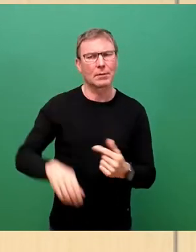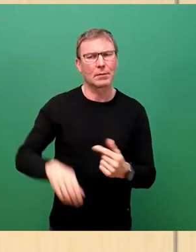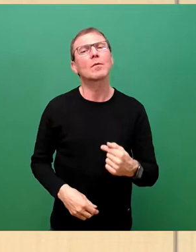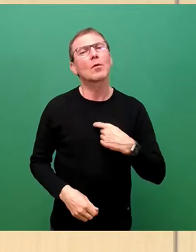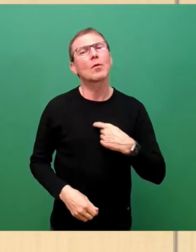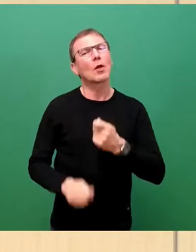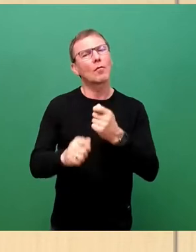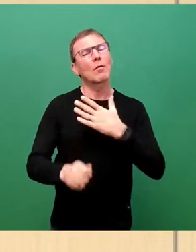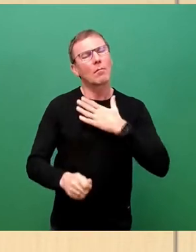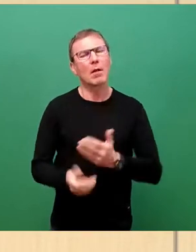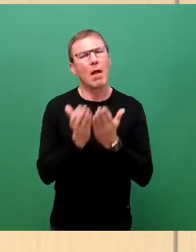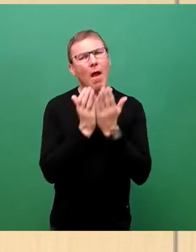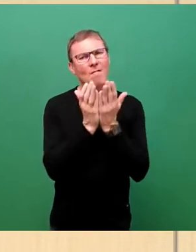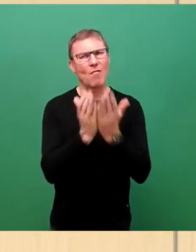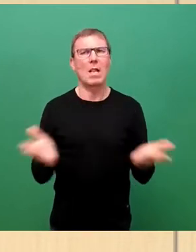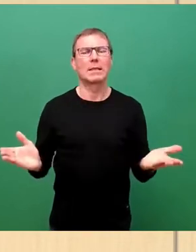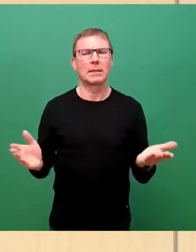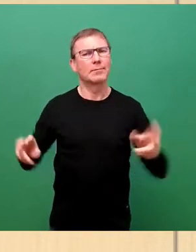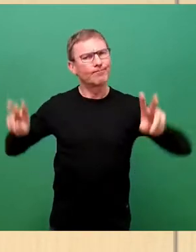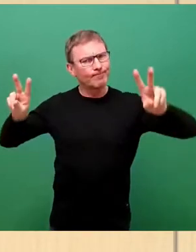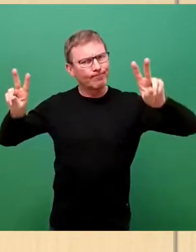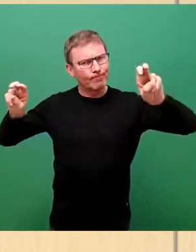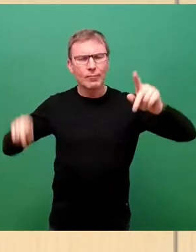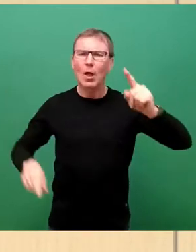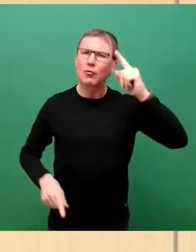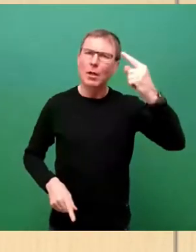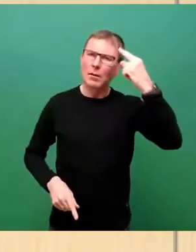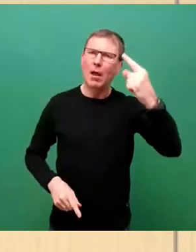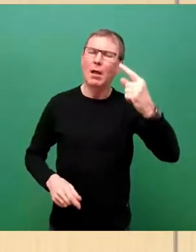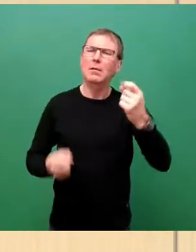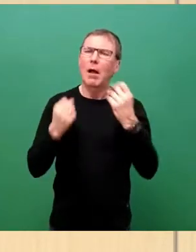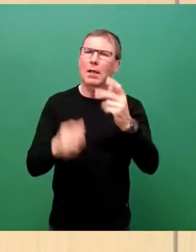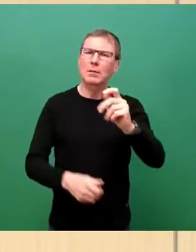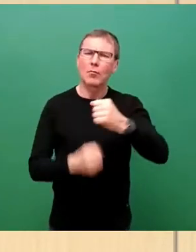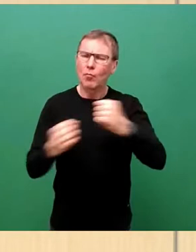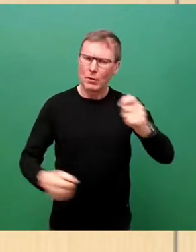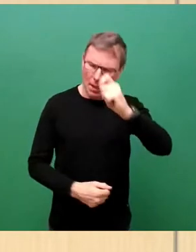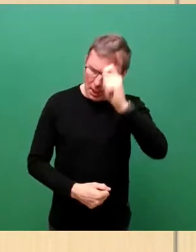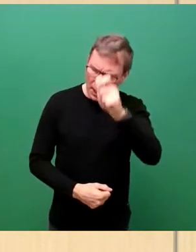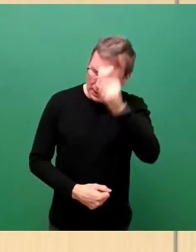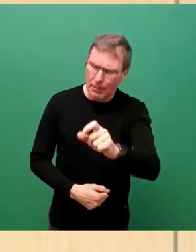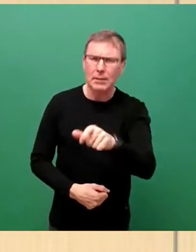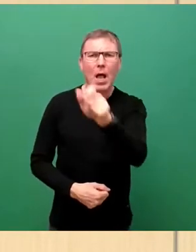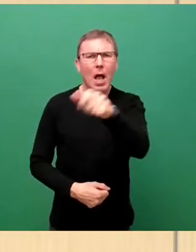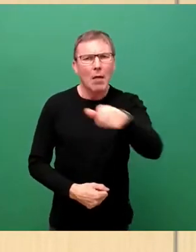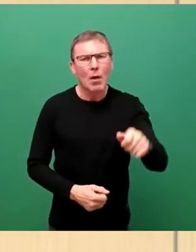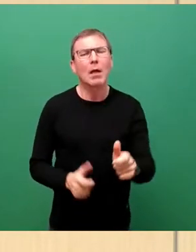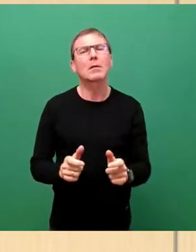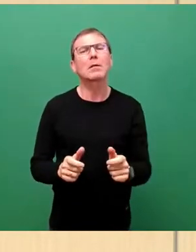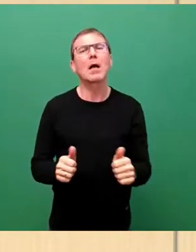vorlesen. Zitat: Der Stadtrat erklärt seinen tiefen Respekt gegenüber allen Bürgerinnen und Bürgern der Partnerstadt St.